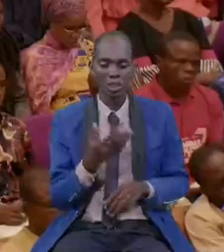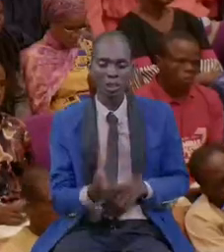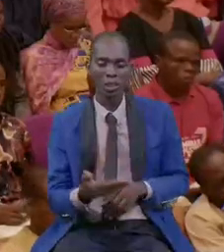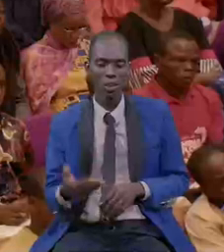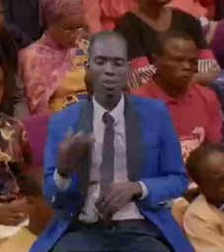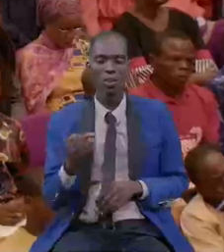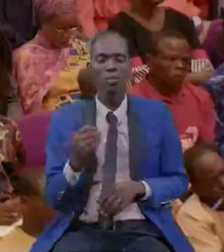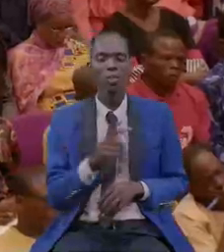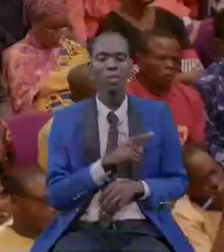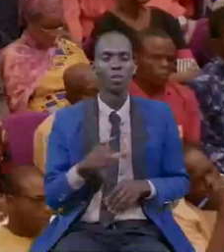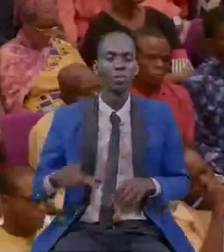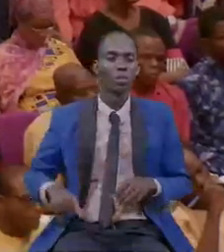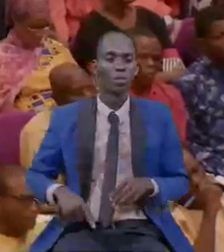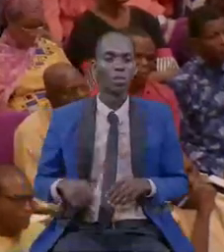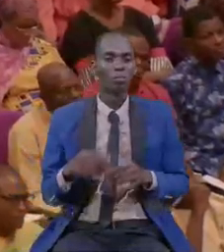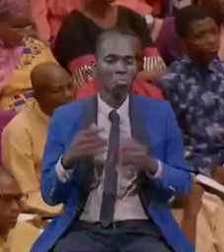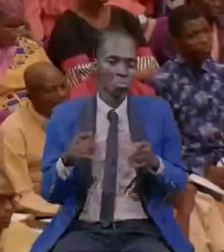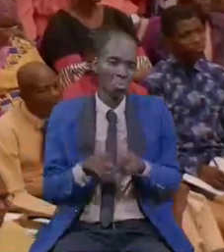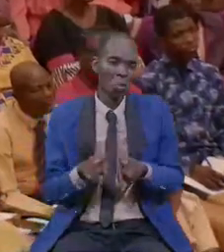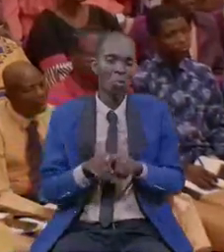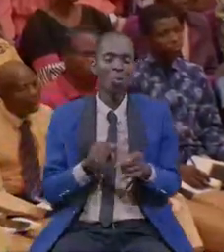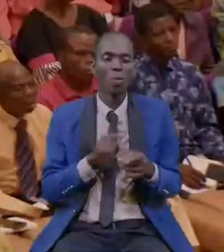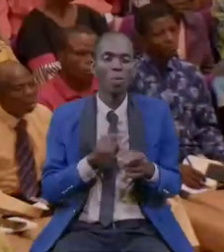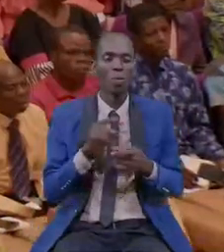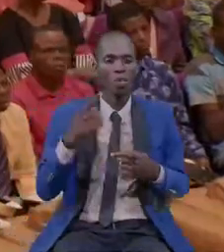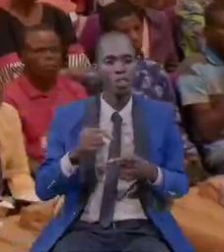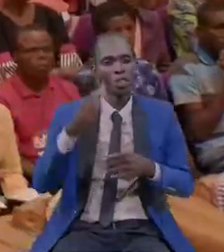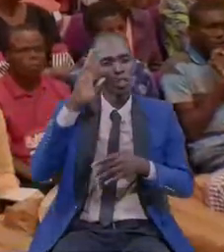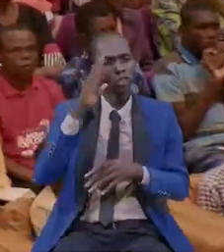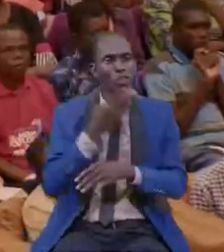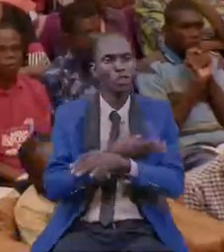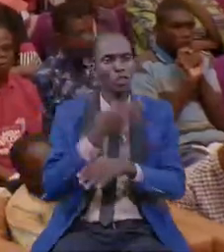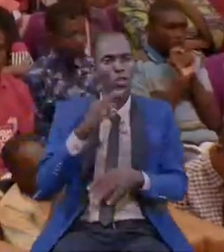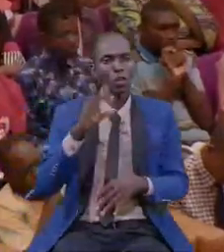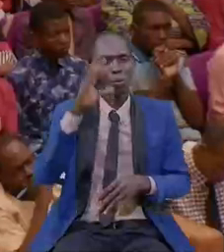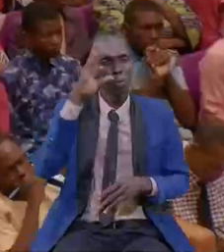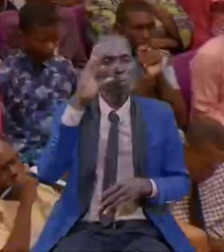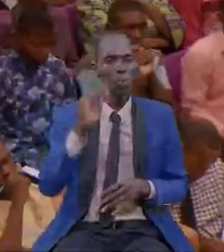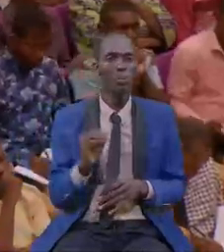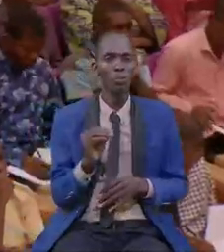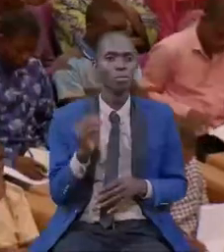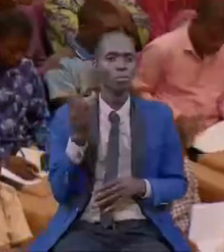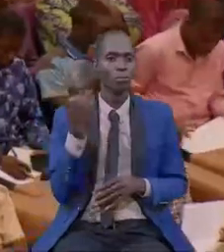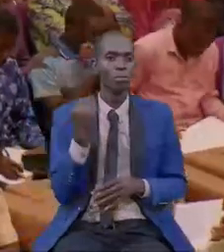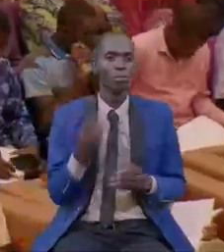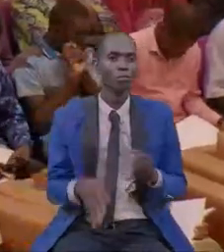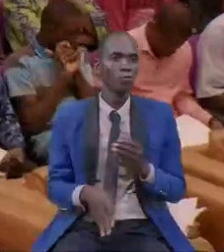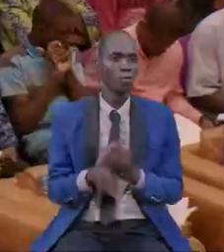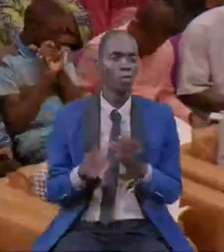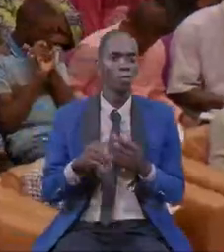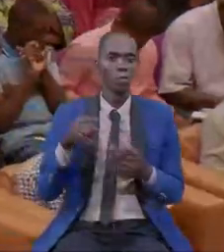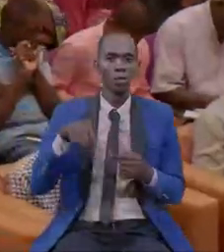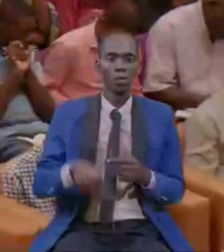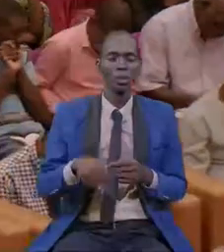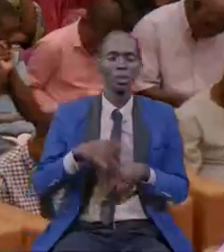reviendra trouvera-t-il la foi sur la terre et dit dans apocalyse 20 verset 15